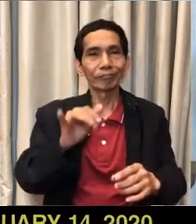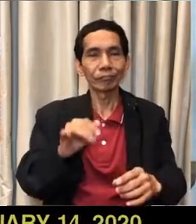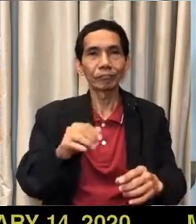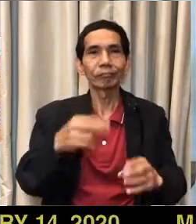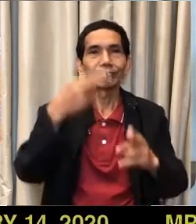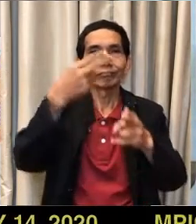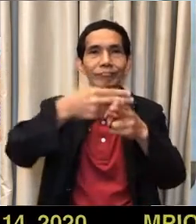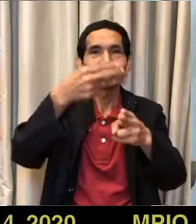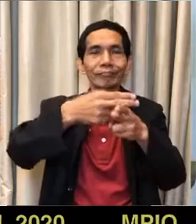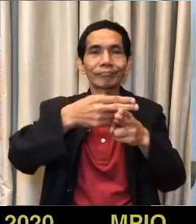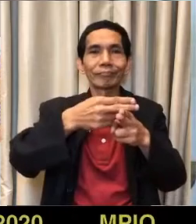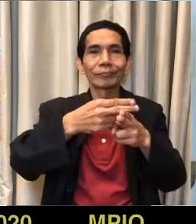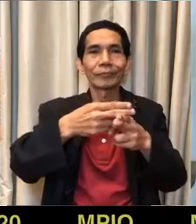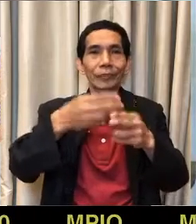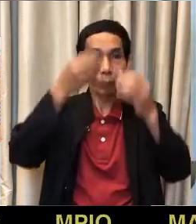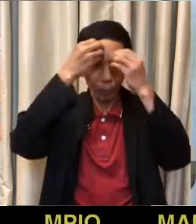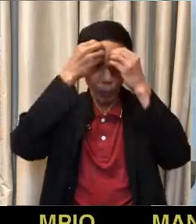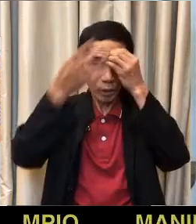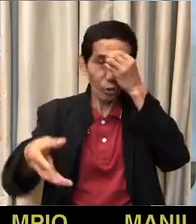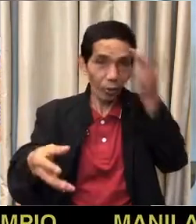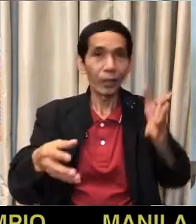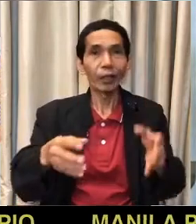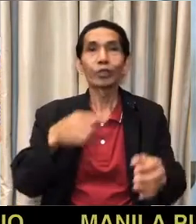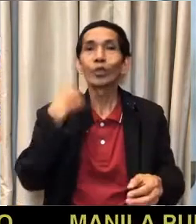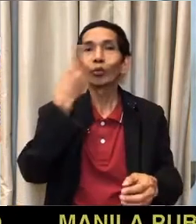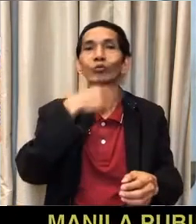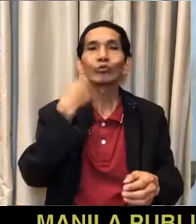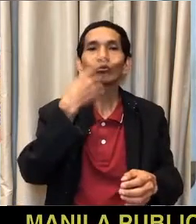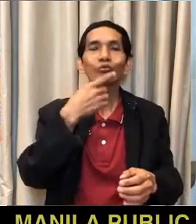Oh, ito panawagan sa mga